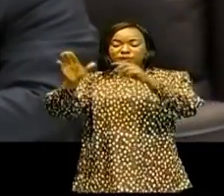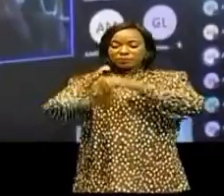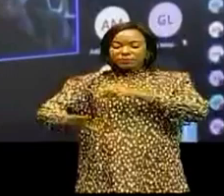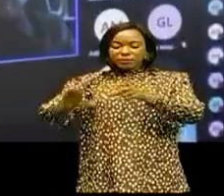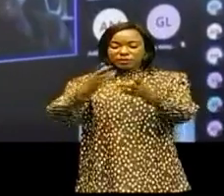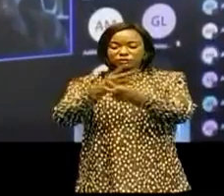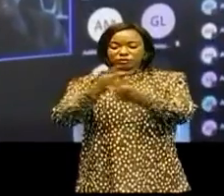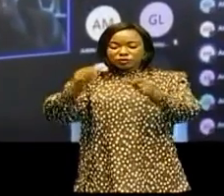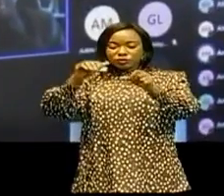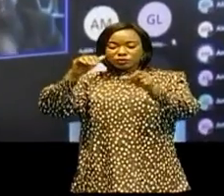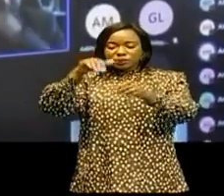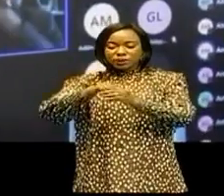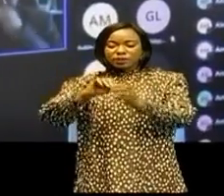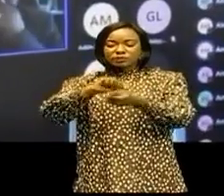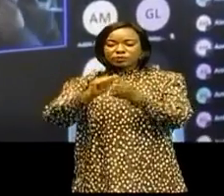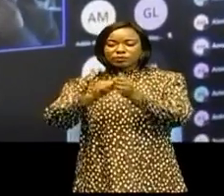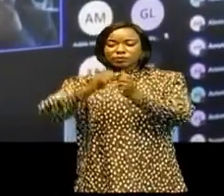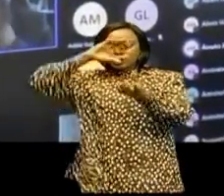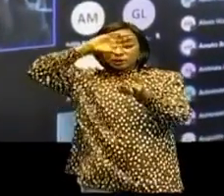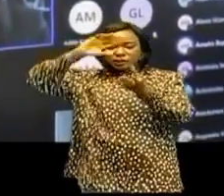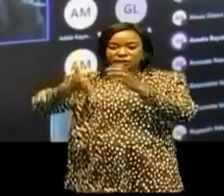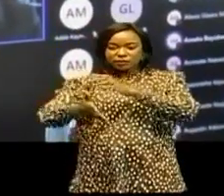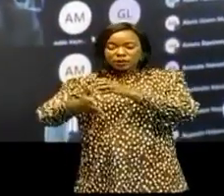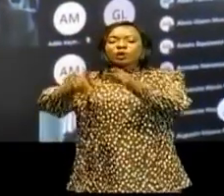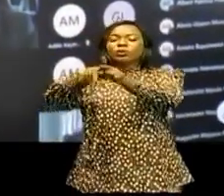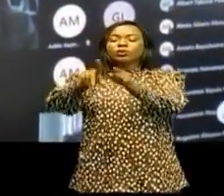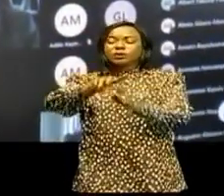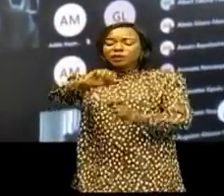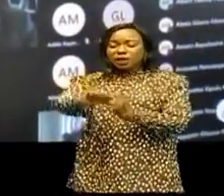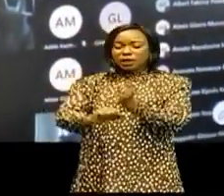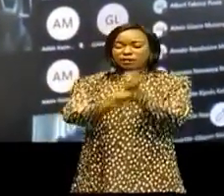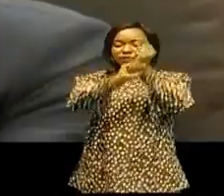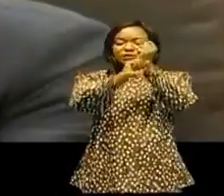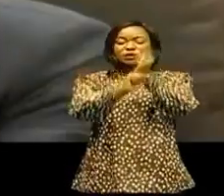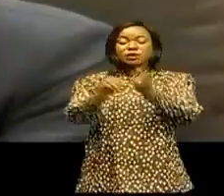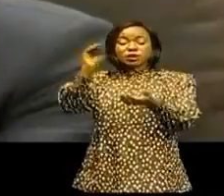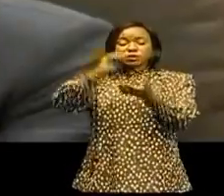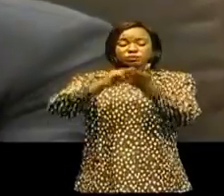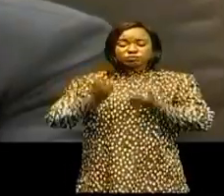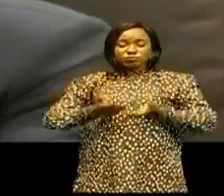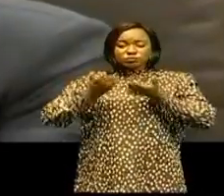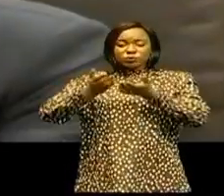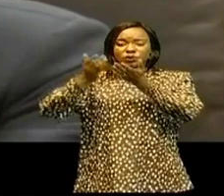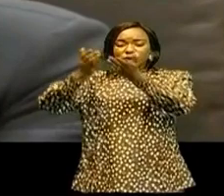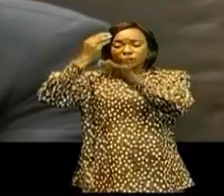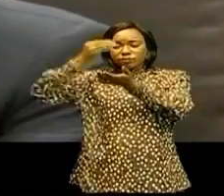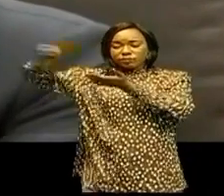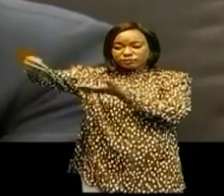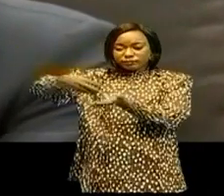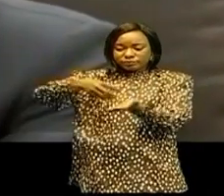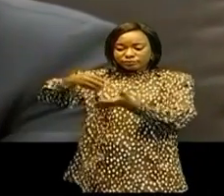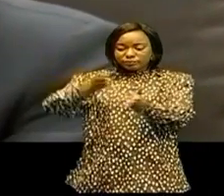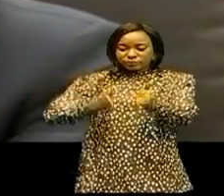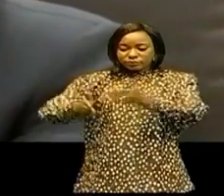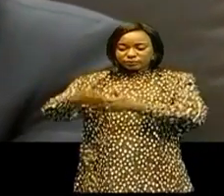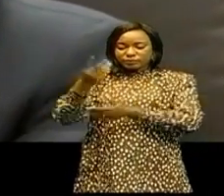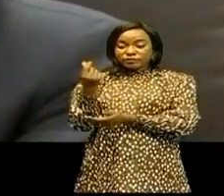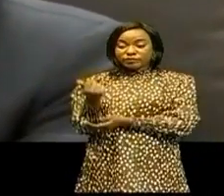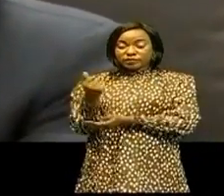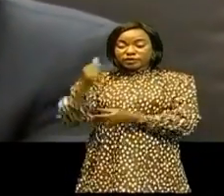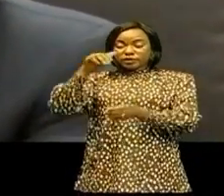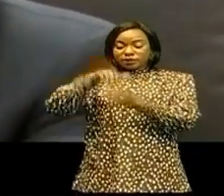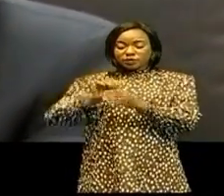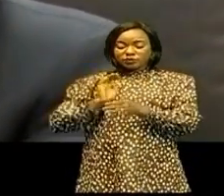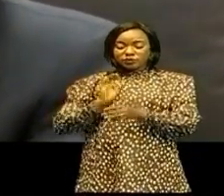aux problèmes des changements climatiques et de renforcer son plaidoyer pour le décaissement des fonds nécessaires en faveur